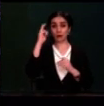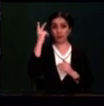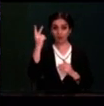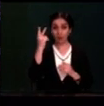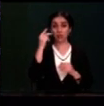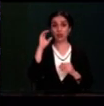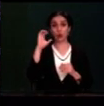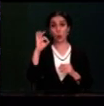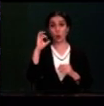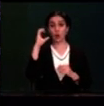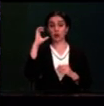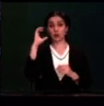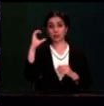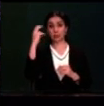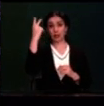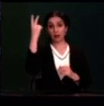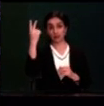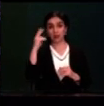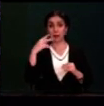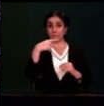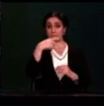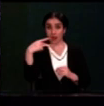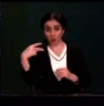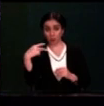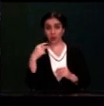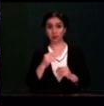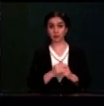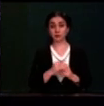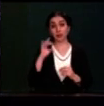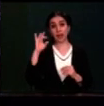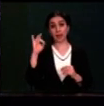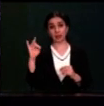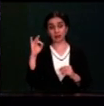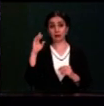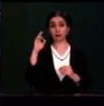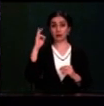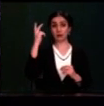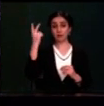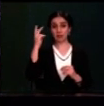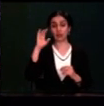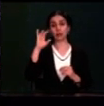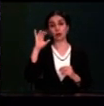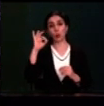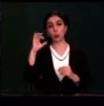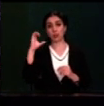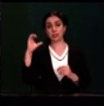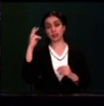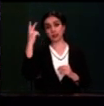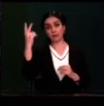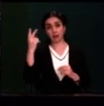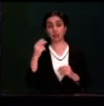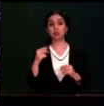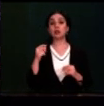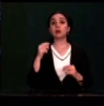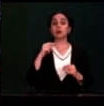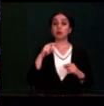O, S kvadrat barobar R kvadrat plus O, S kvadrat. Uchinchi